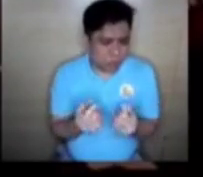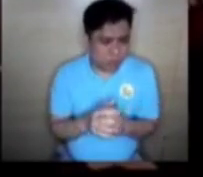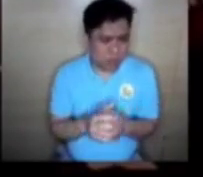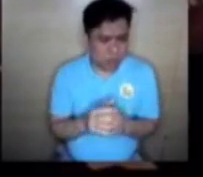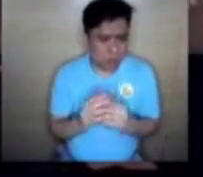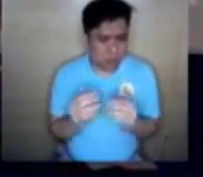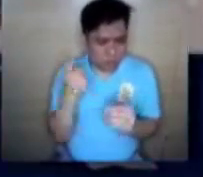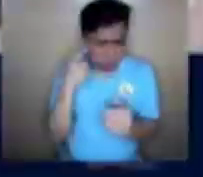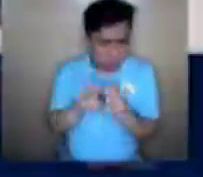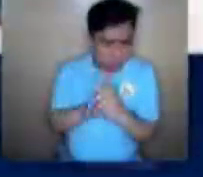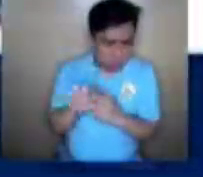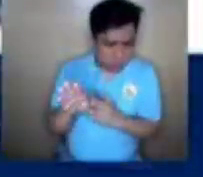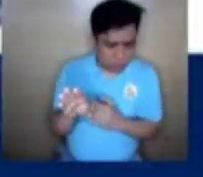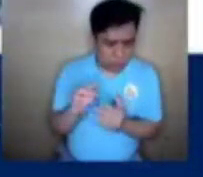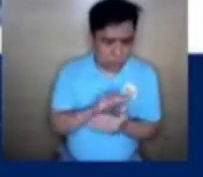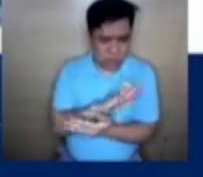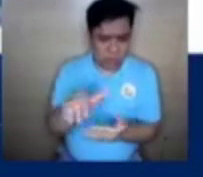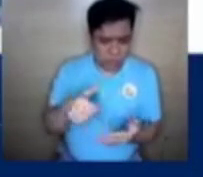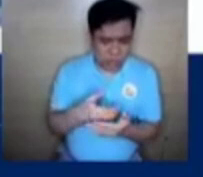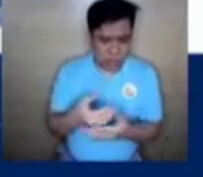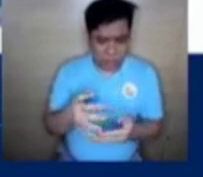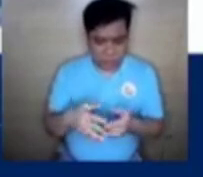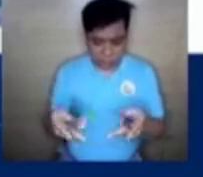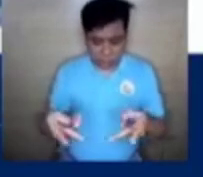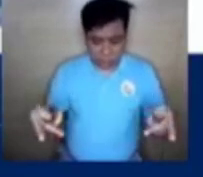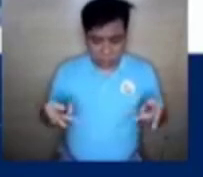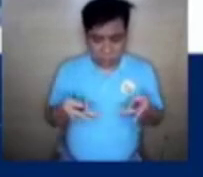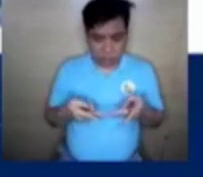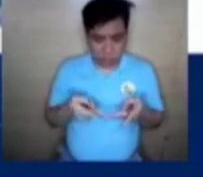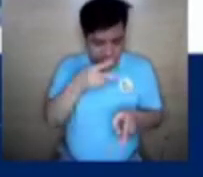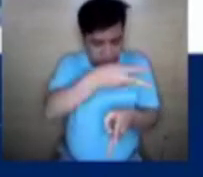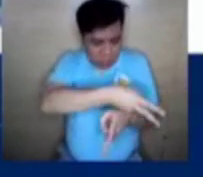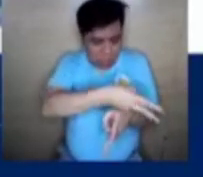ang kapasidad ng ating mga pasilidad.